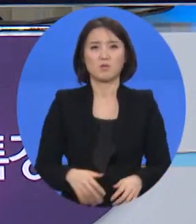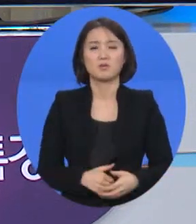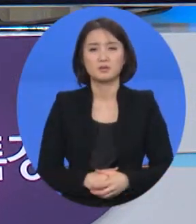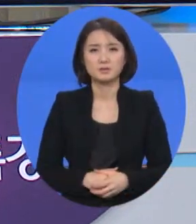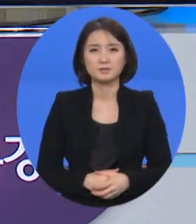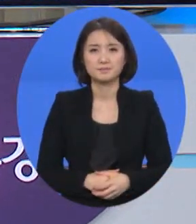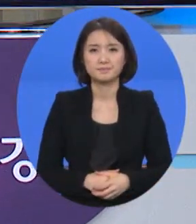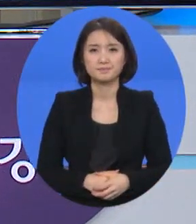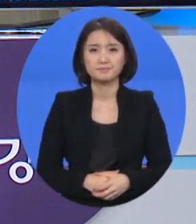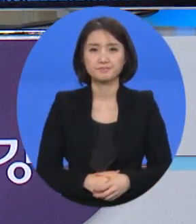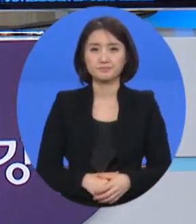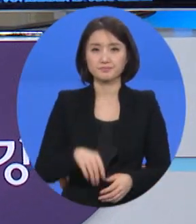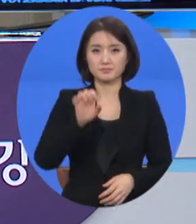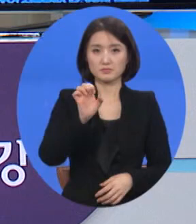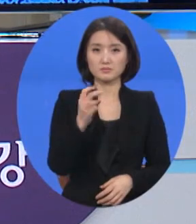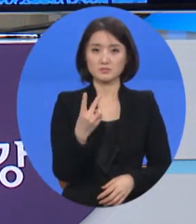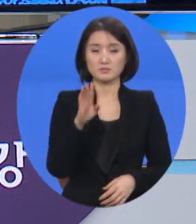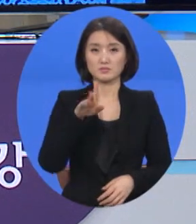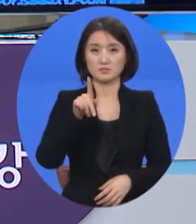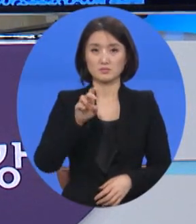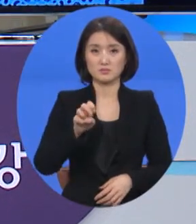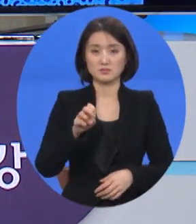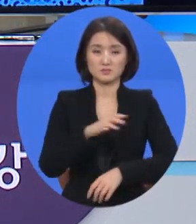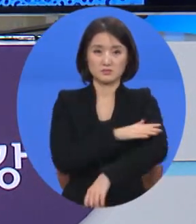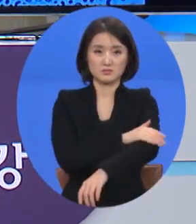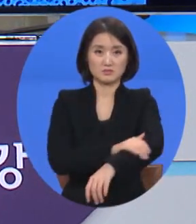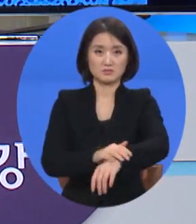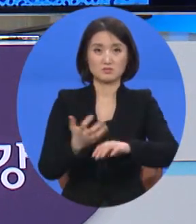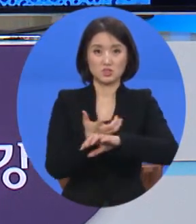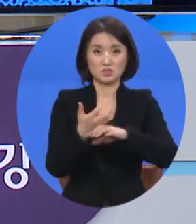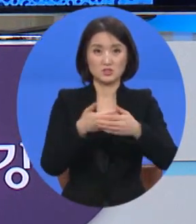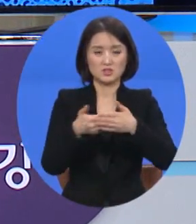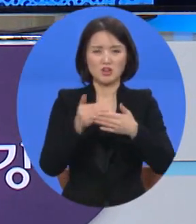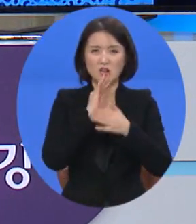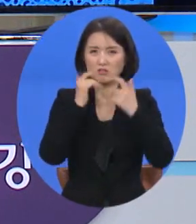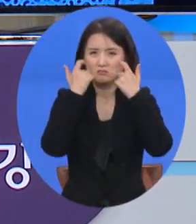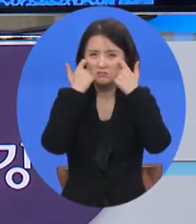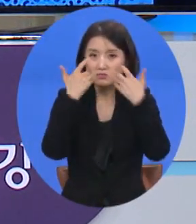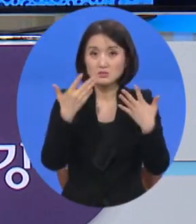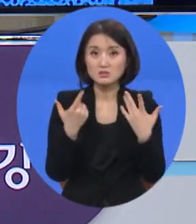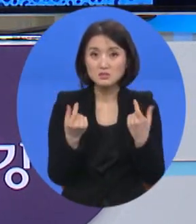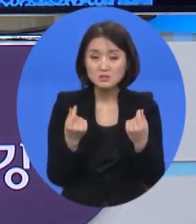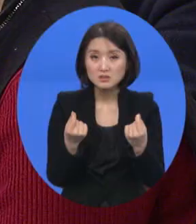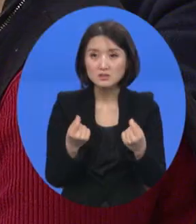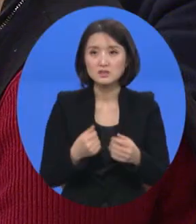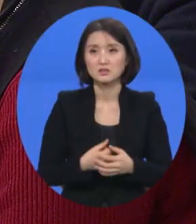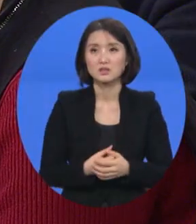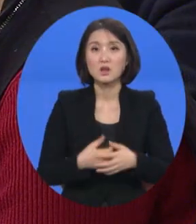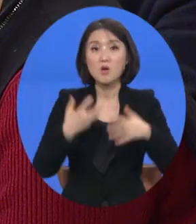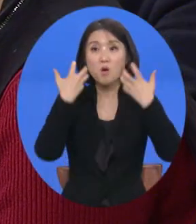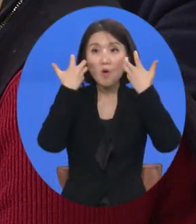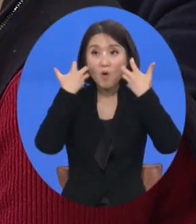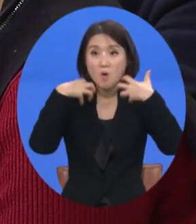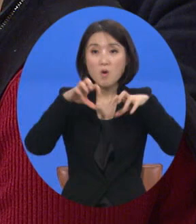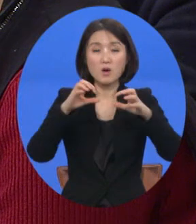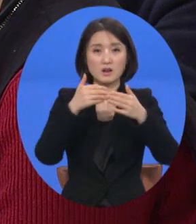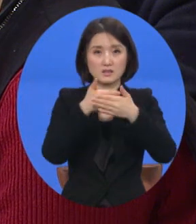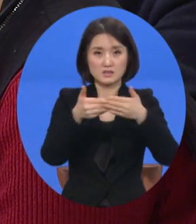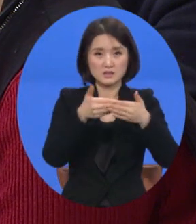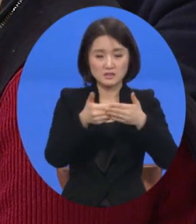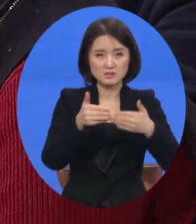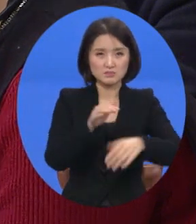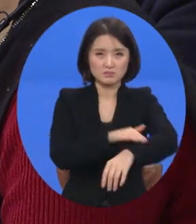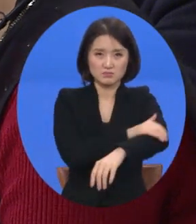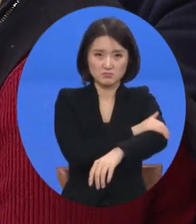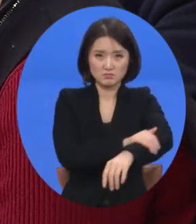무늬가 너무 너 설명을 합니다 우리 끓임 중에서는 호랑이의 가족을 그린 그림이 있고 표범의